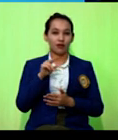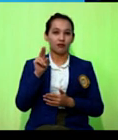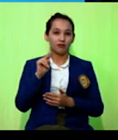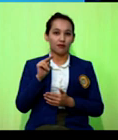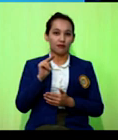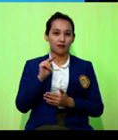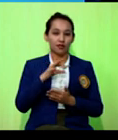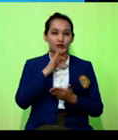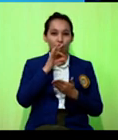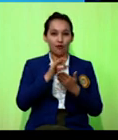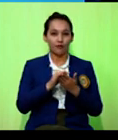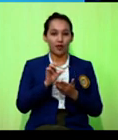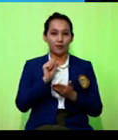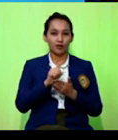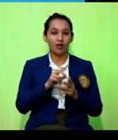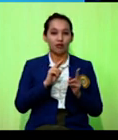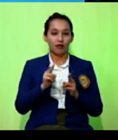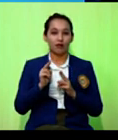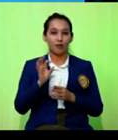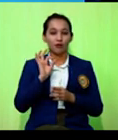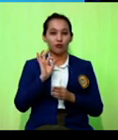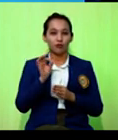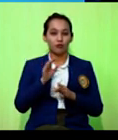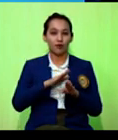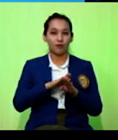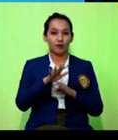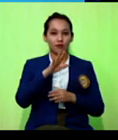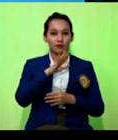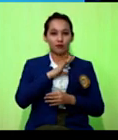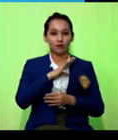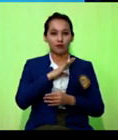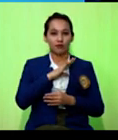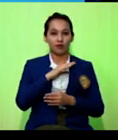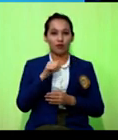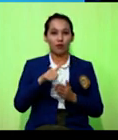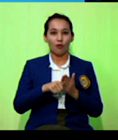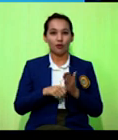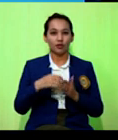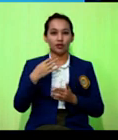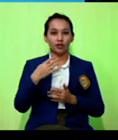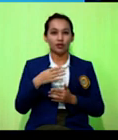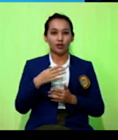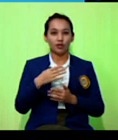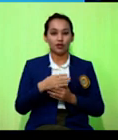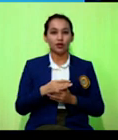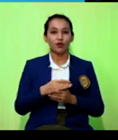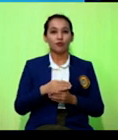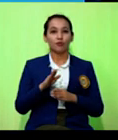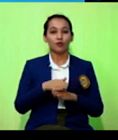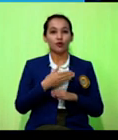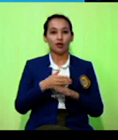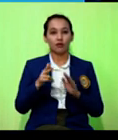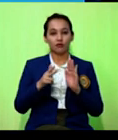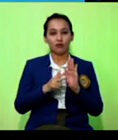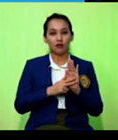variantida misollar tartibi to'g'ri berilgan. Bu yerda 640 bilan 8 ning bo'linmasi